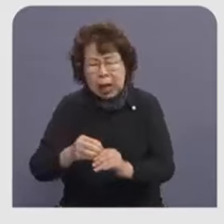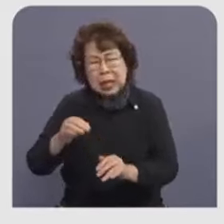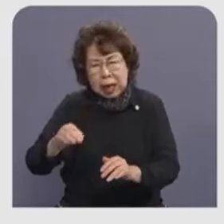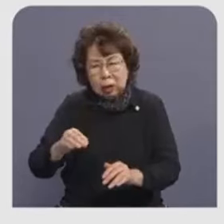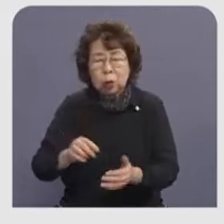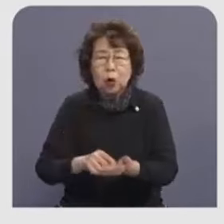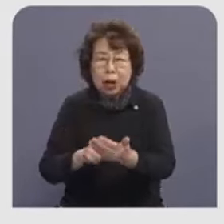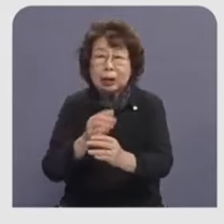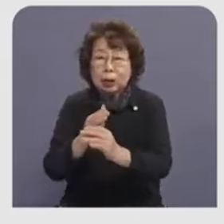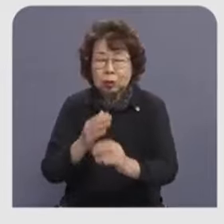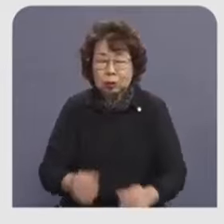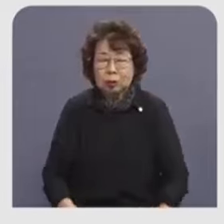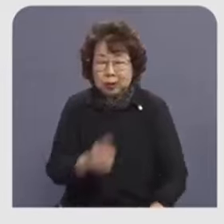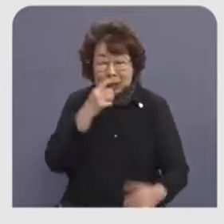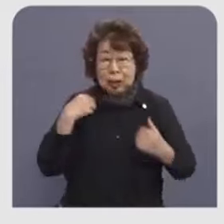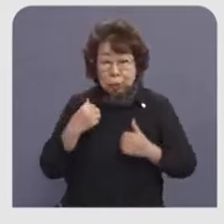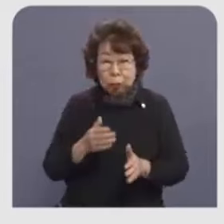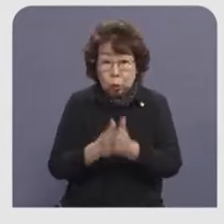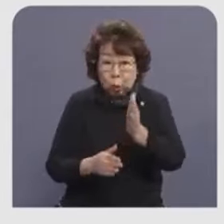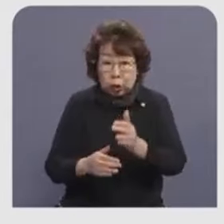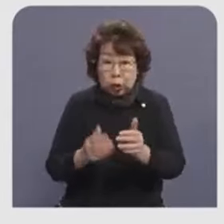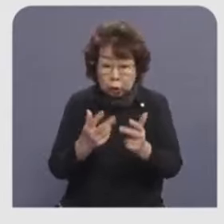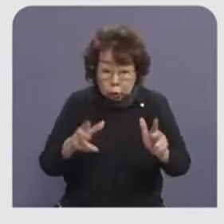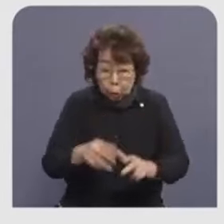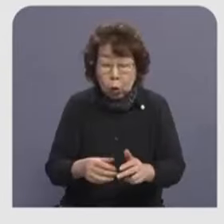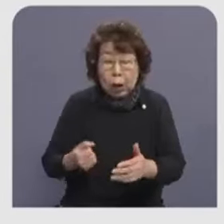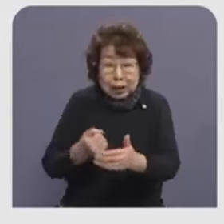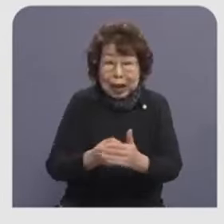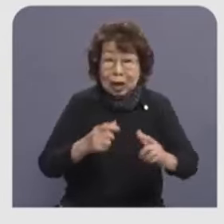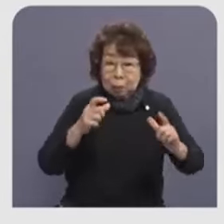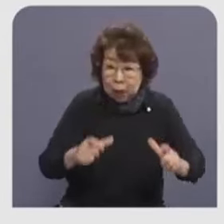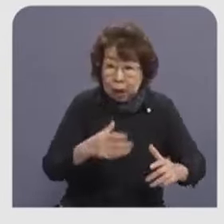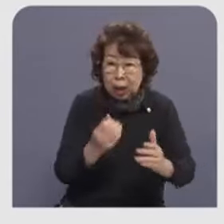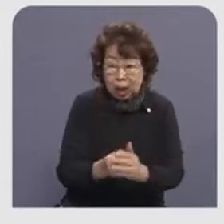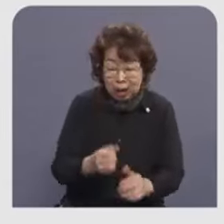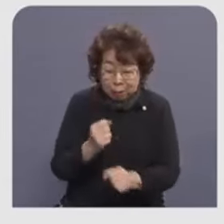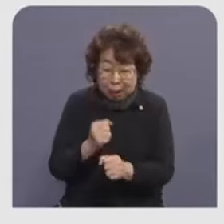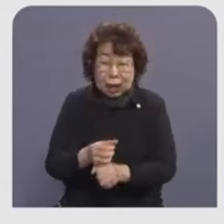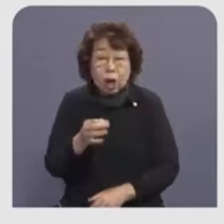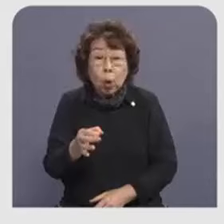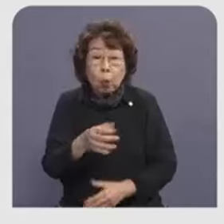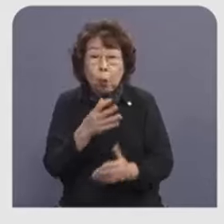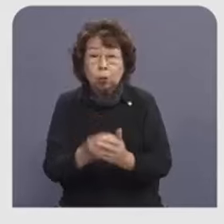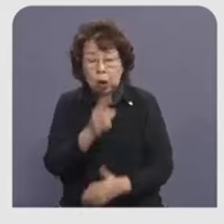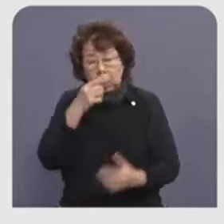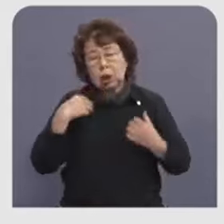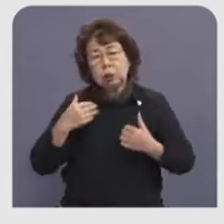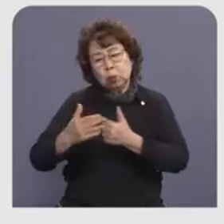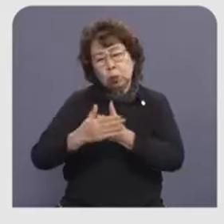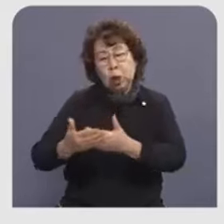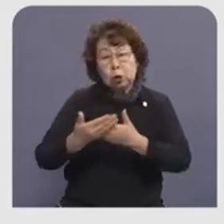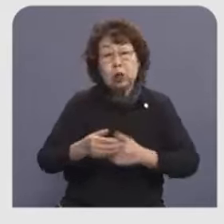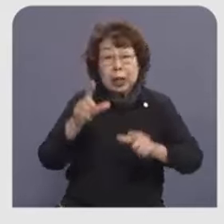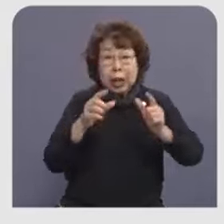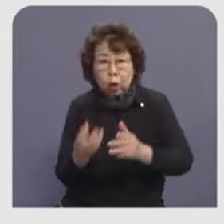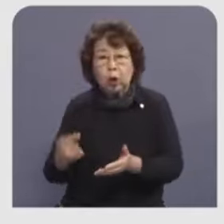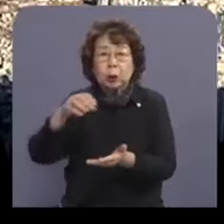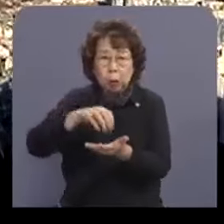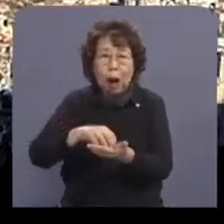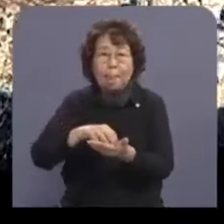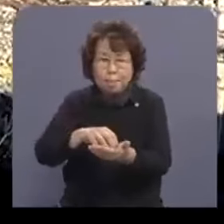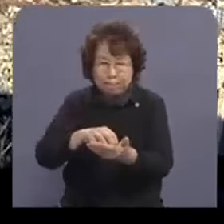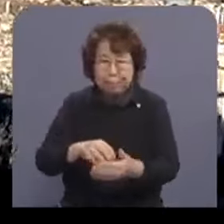낮췄습니다. 국가도시공원의 국유지를 포함하고 조성비용 일부를 국가가 지원하는 내용 등도